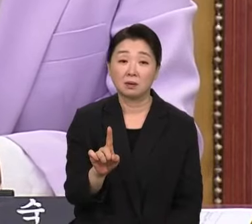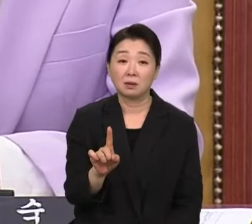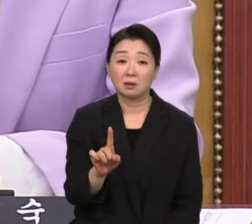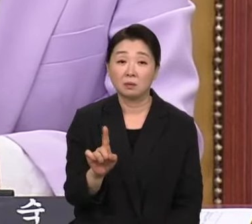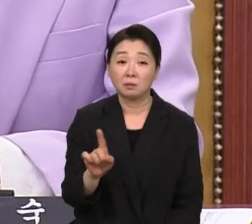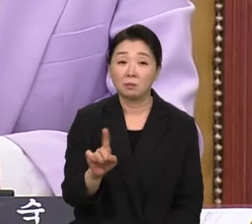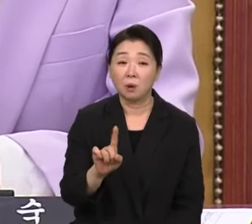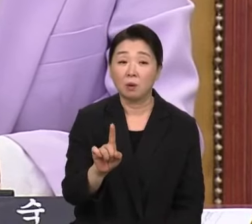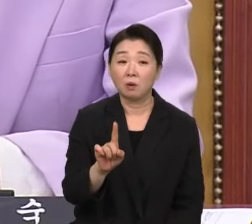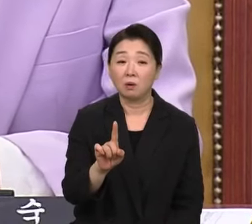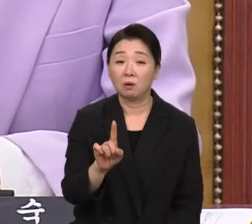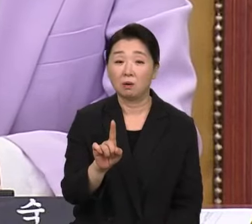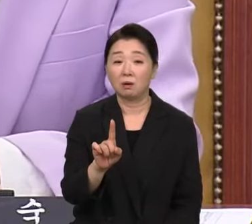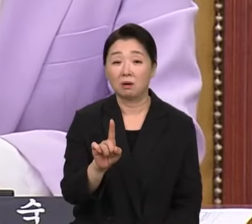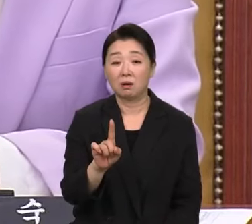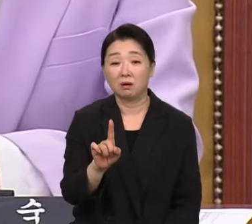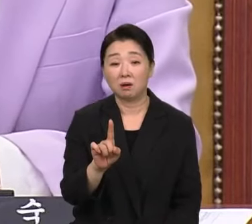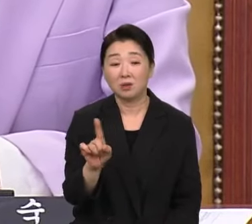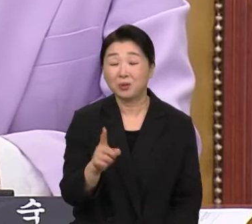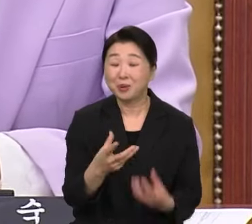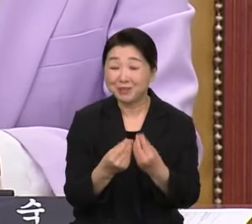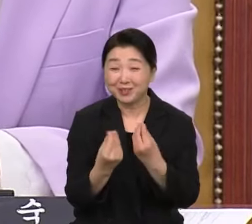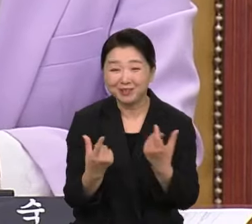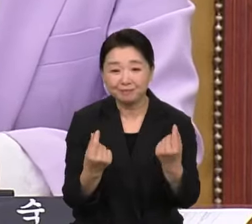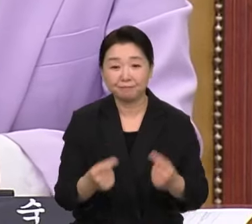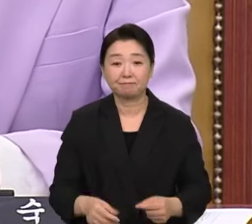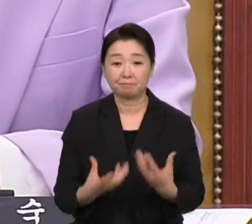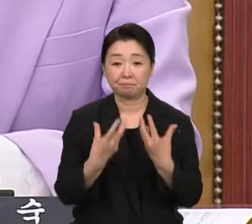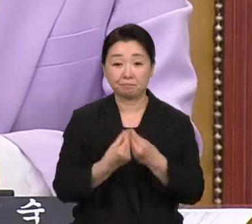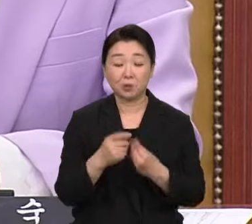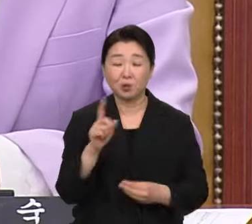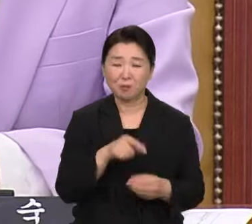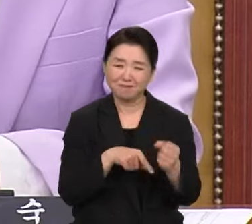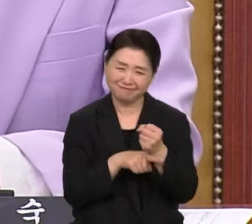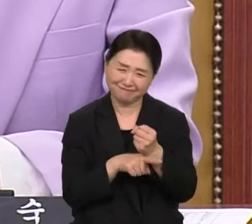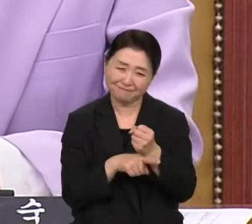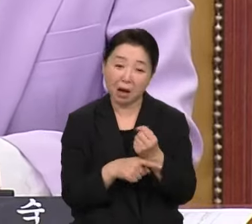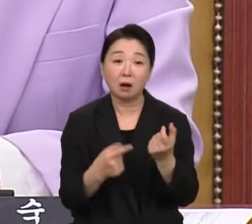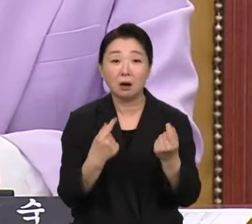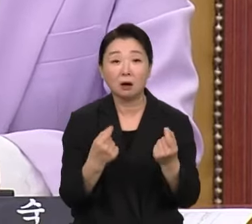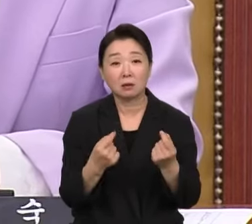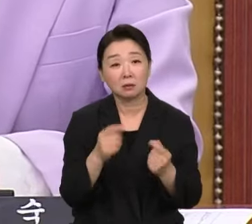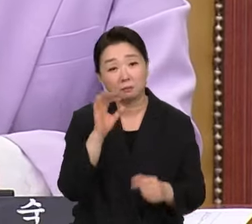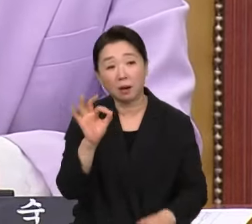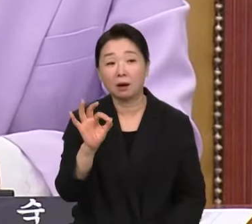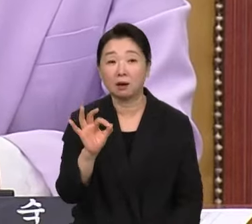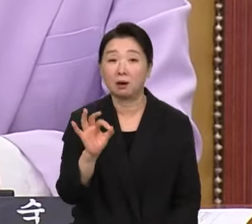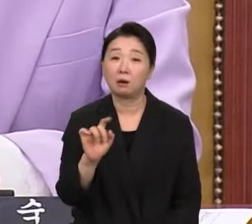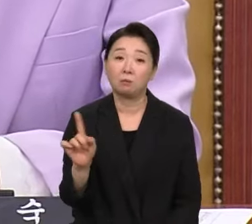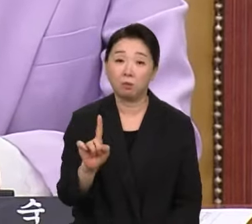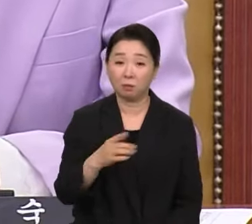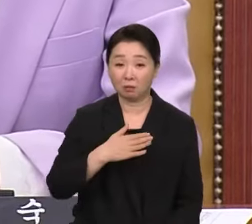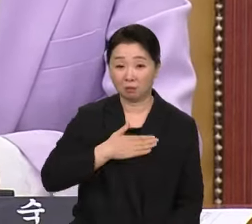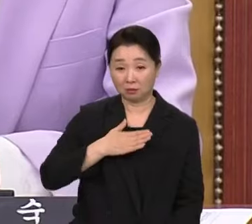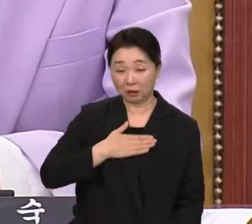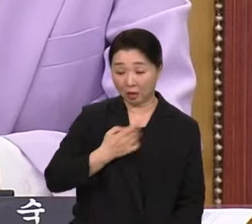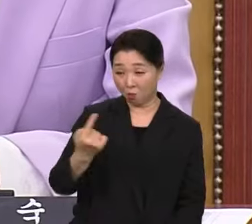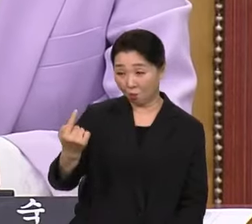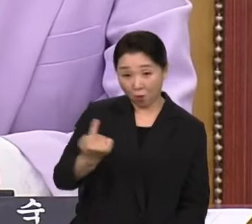그 이것도 비유입니다. 비유를 하자면 거의 고문 받듯이 하는 것을 보고 제가